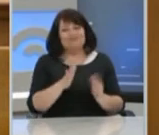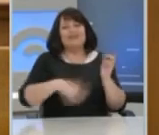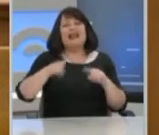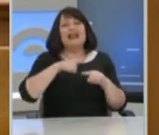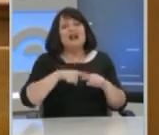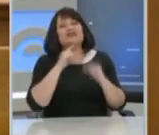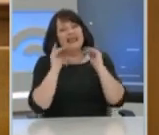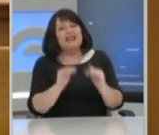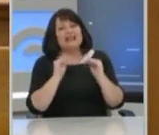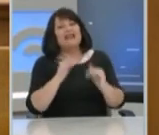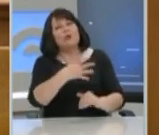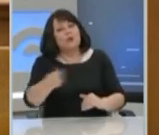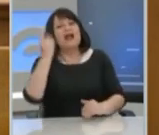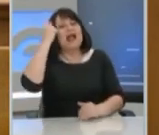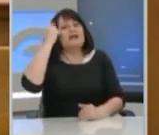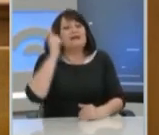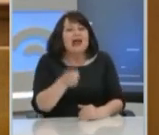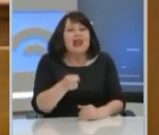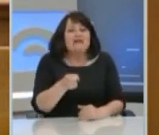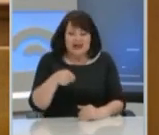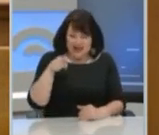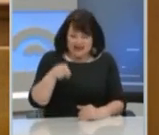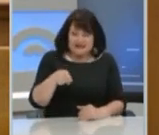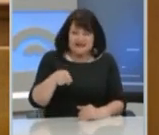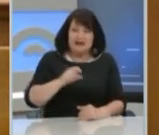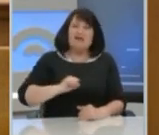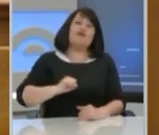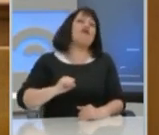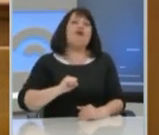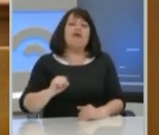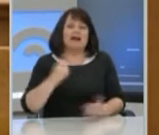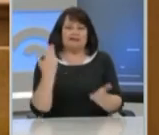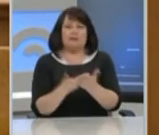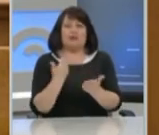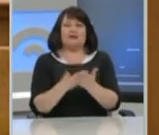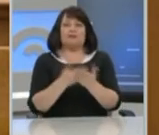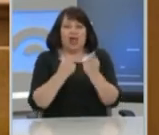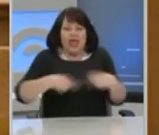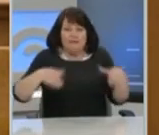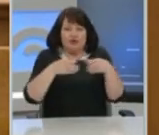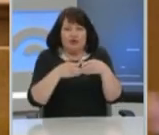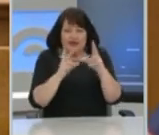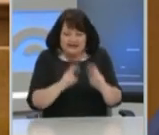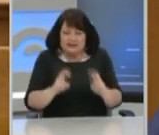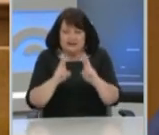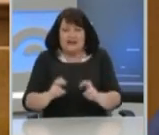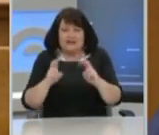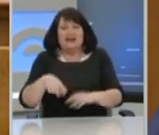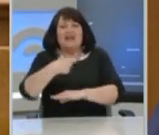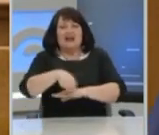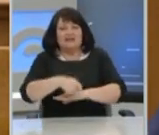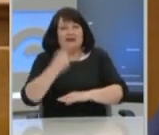ίδια και τα ίδια τα έχει καταλάβει. Και φοβάστε ότι πλέον θα έρθουν αποδείξεις και στις εξεταστικές επιτροπές, αλλά και στα